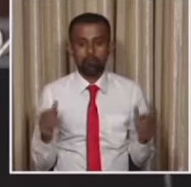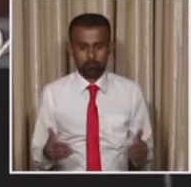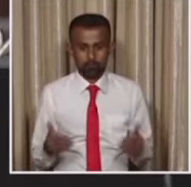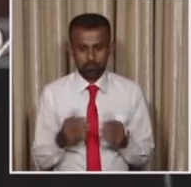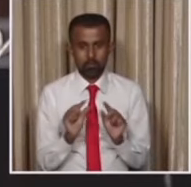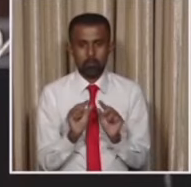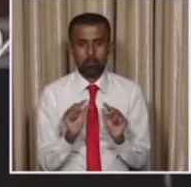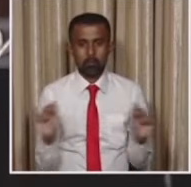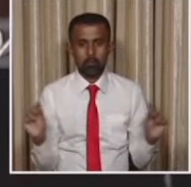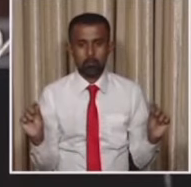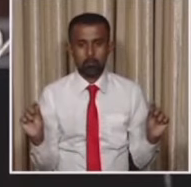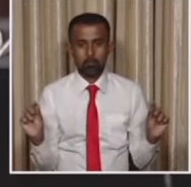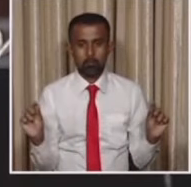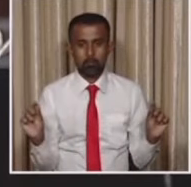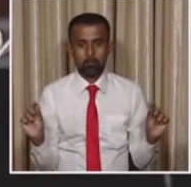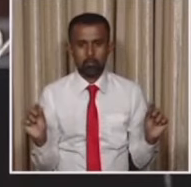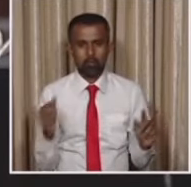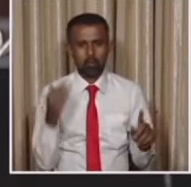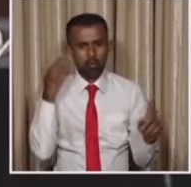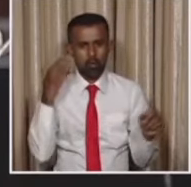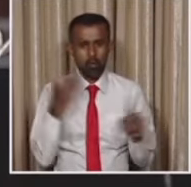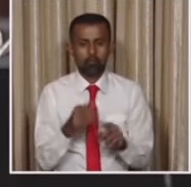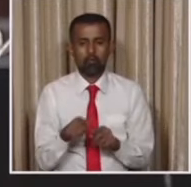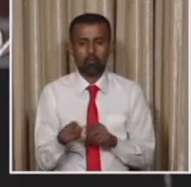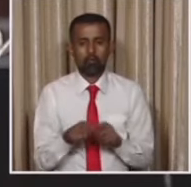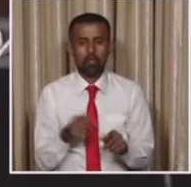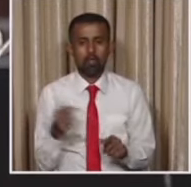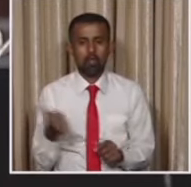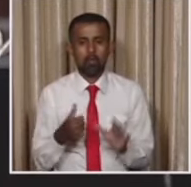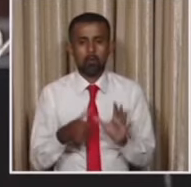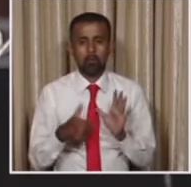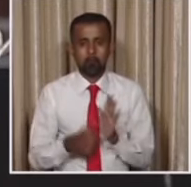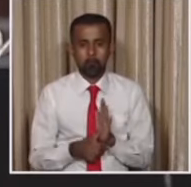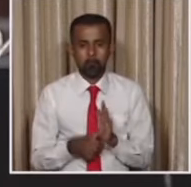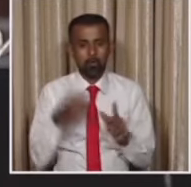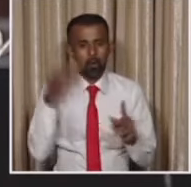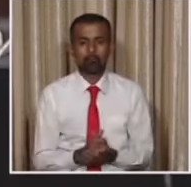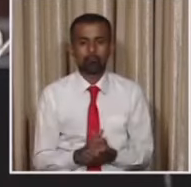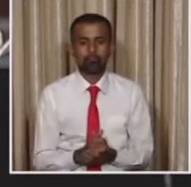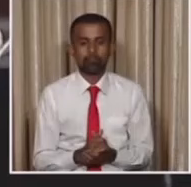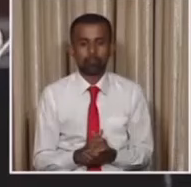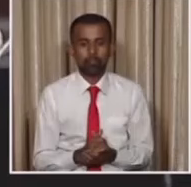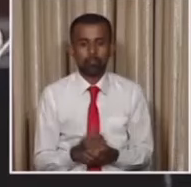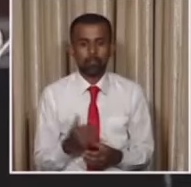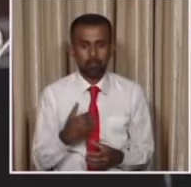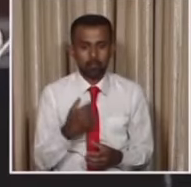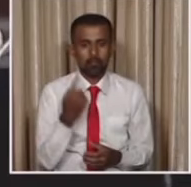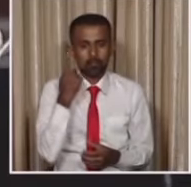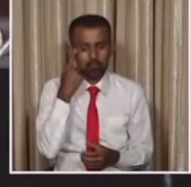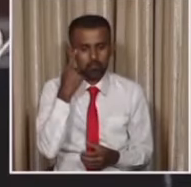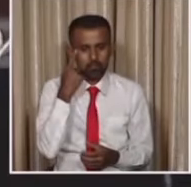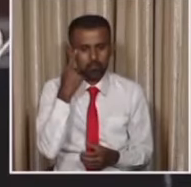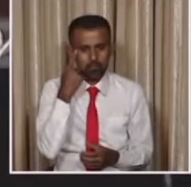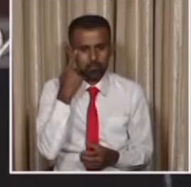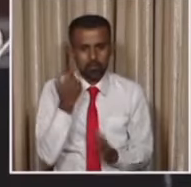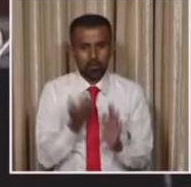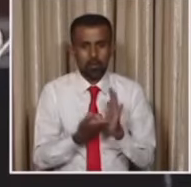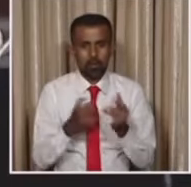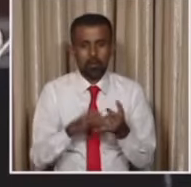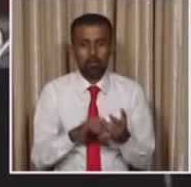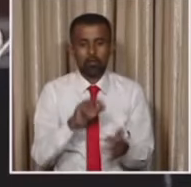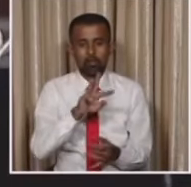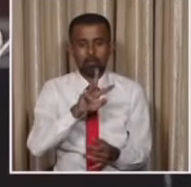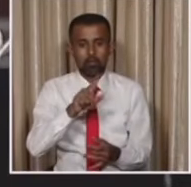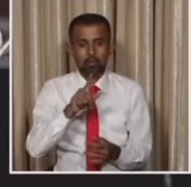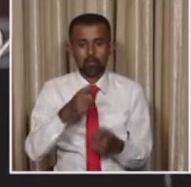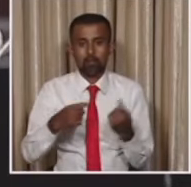ඒ වගන්තේ ප්‍රතිපත්තිය අරමුණක් විදියට, අලුත් පනතේ අරමුණක් විදියට සඳහන් වෙලා නැහැ. අපි දන්නවා අපිට රුපියල් 30කට